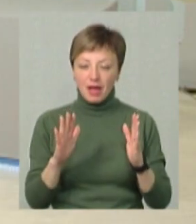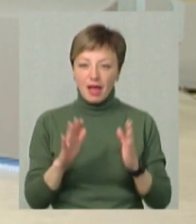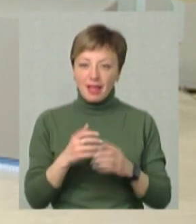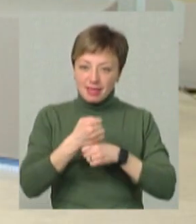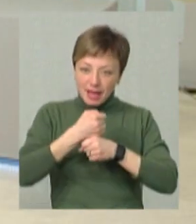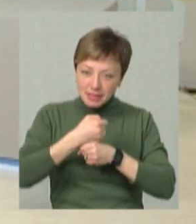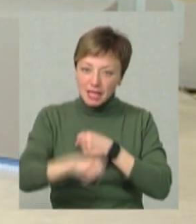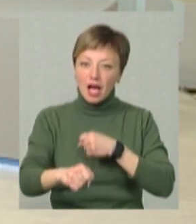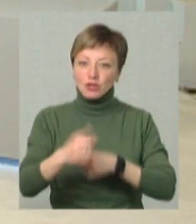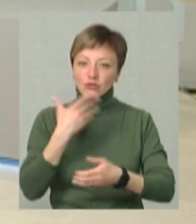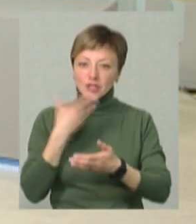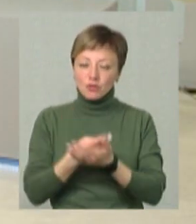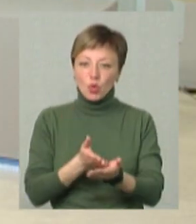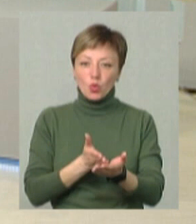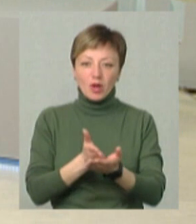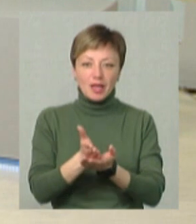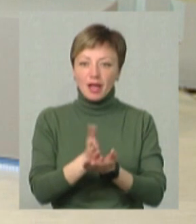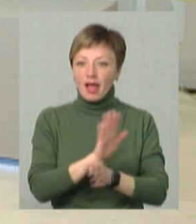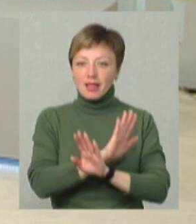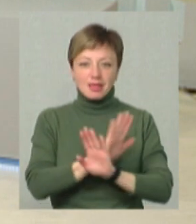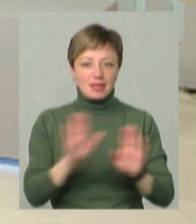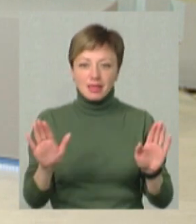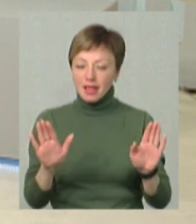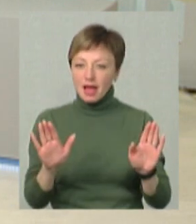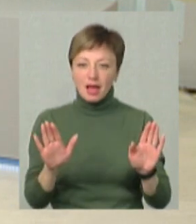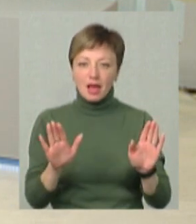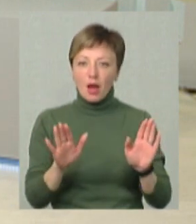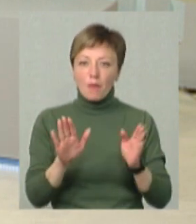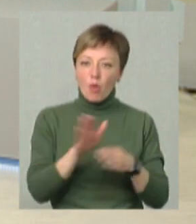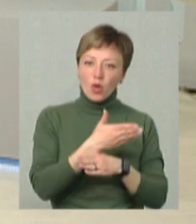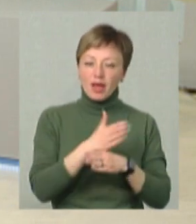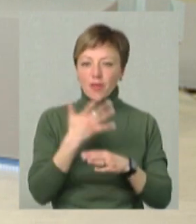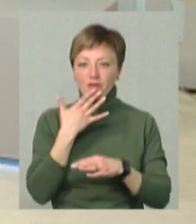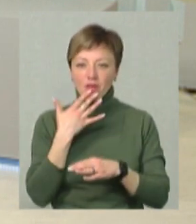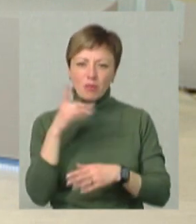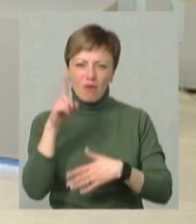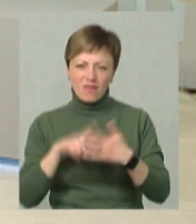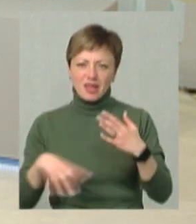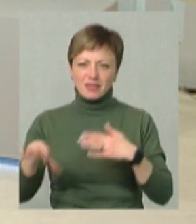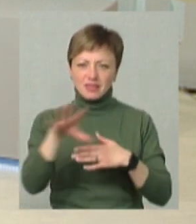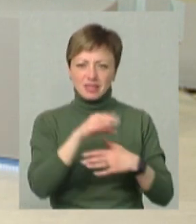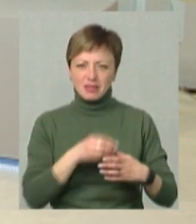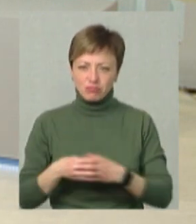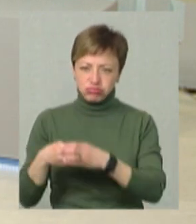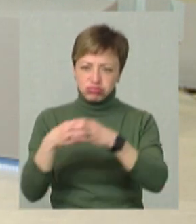насаджувала свою лінію, вона не поділяла по етнічній належності, вона по вірі всіх стригла.